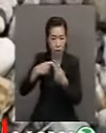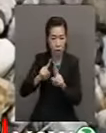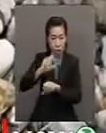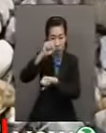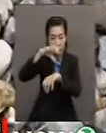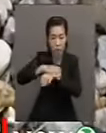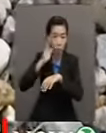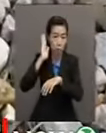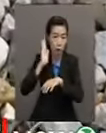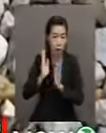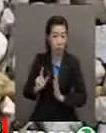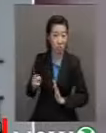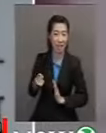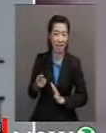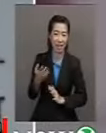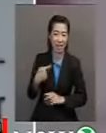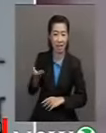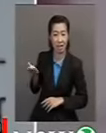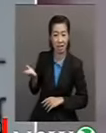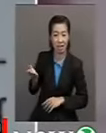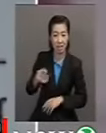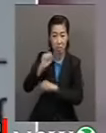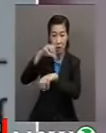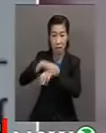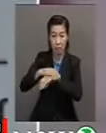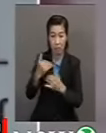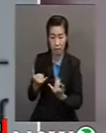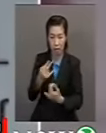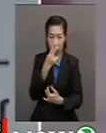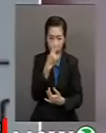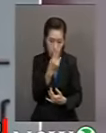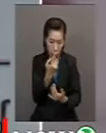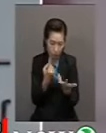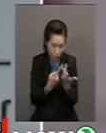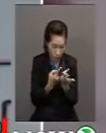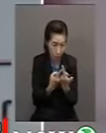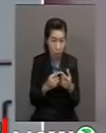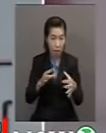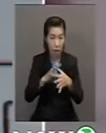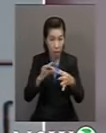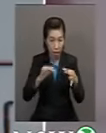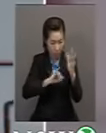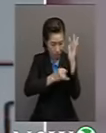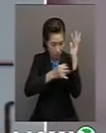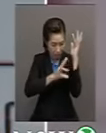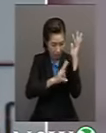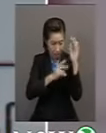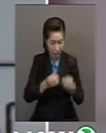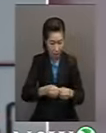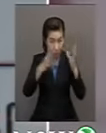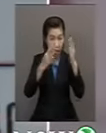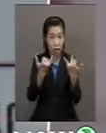เสรีแวมามุนี้นะครับจนถึงขณะนี้ถ้าไปดูรวมๆทั้งหมดสำหรับคดีระเบิด 7จังหวัดภาคใต้ตอน